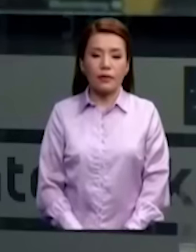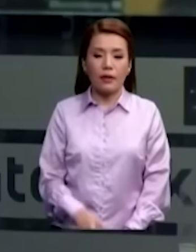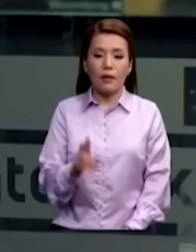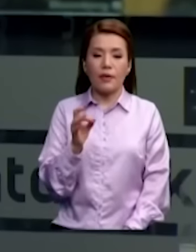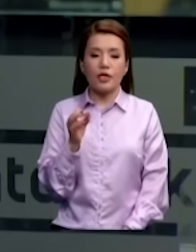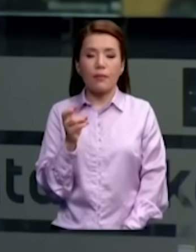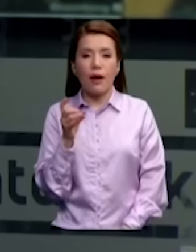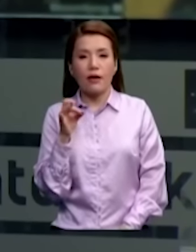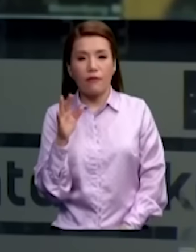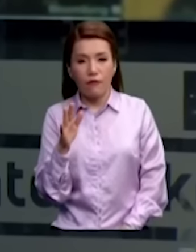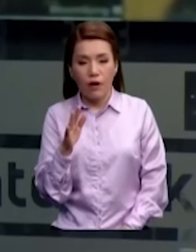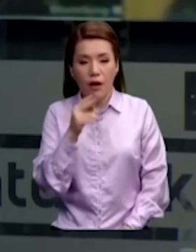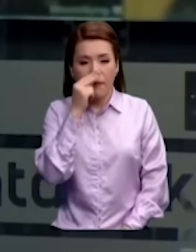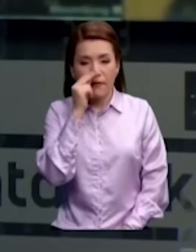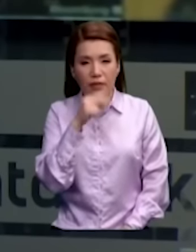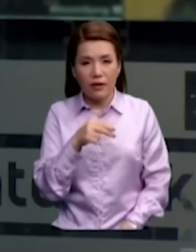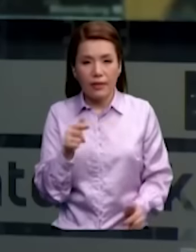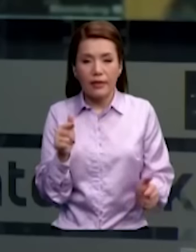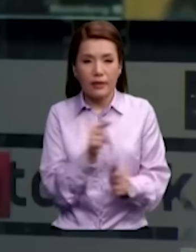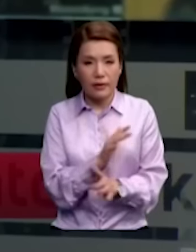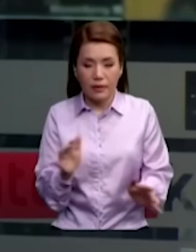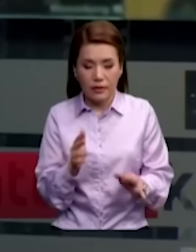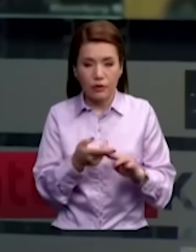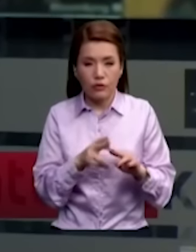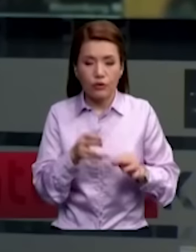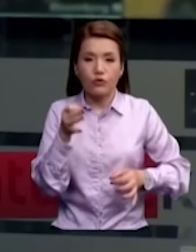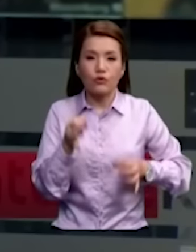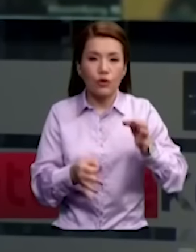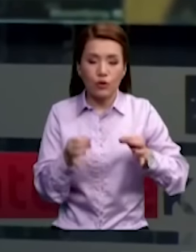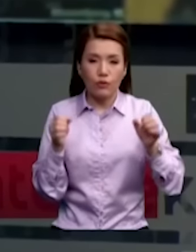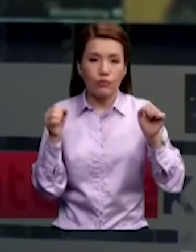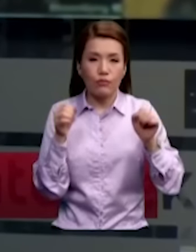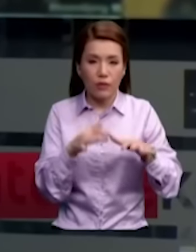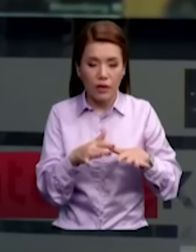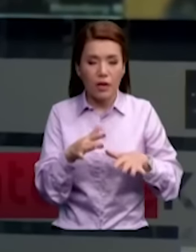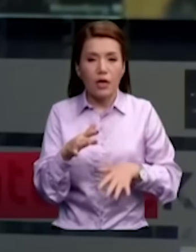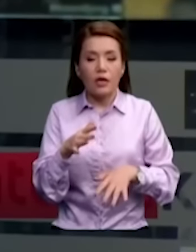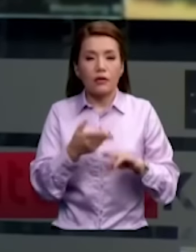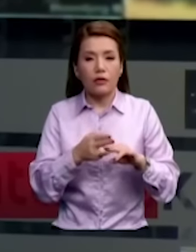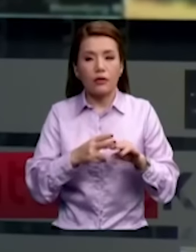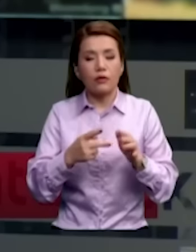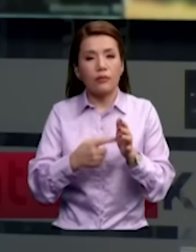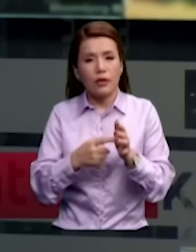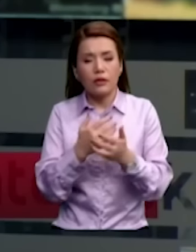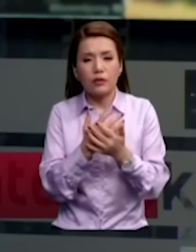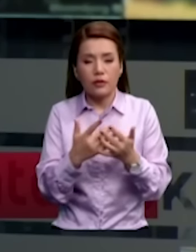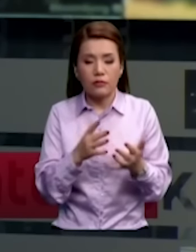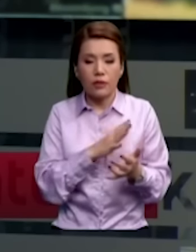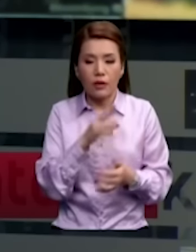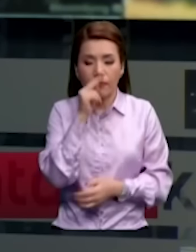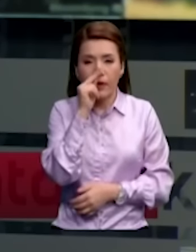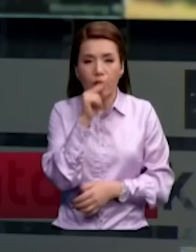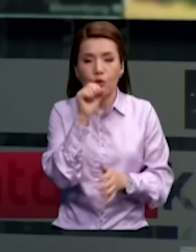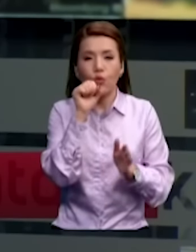Ишимбаев не признает своей вины. В столичном уголовном суде сегодня прошло предварительное слушание по делу Бишимбаева. Он обвиняется